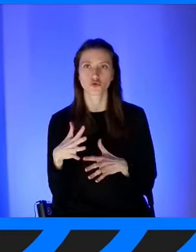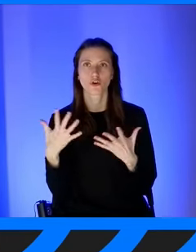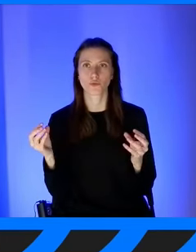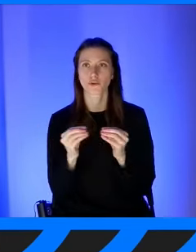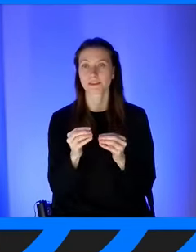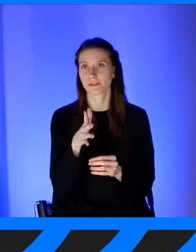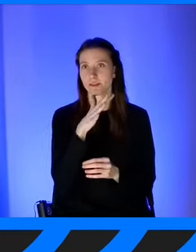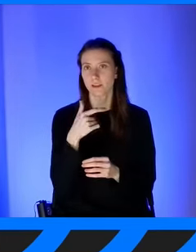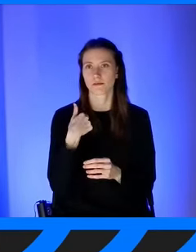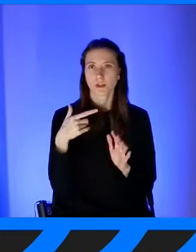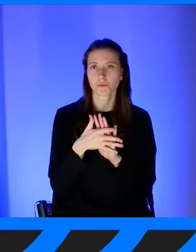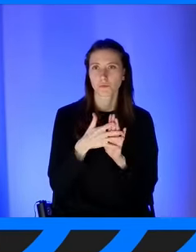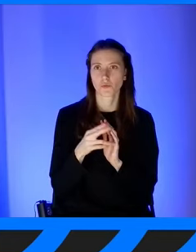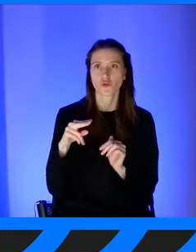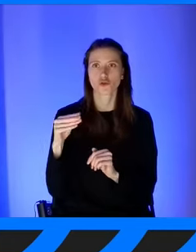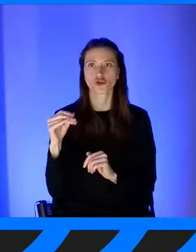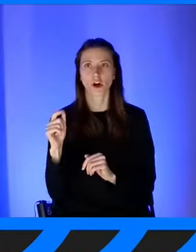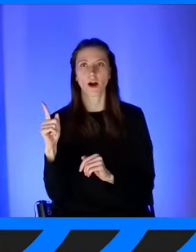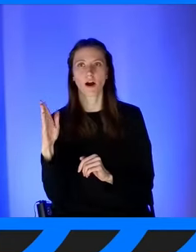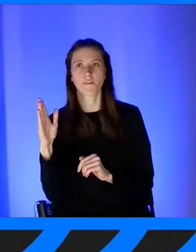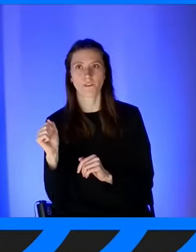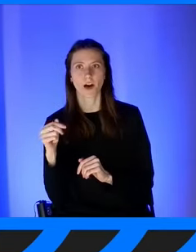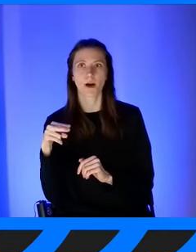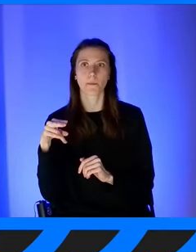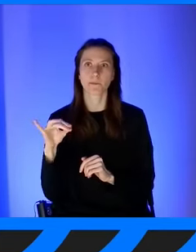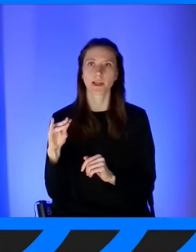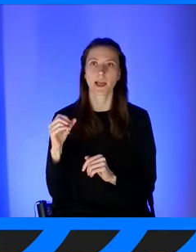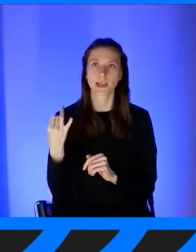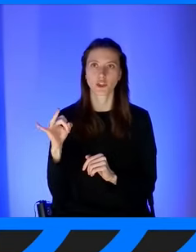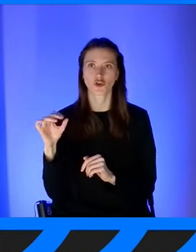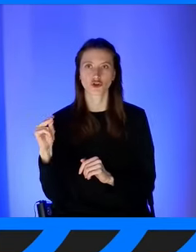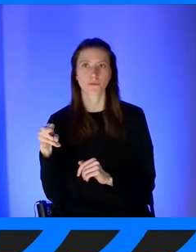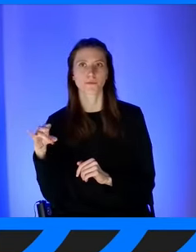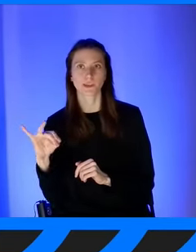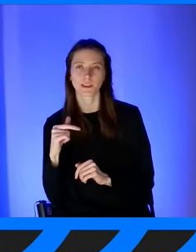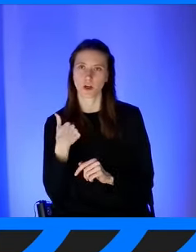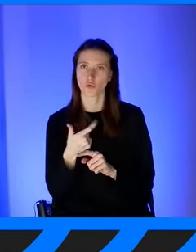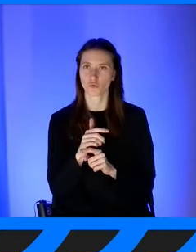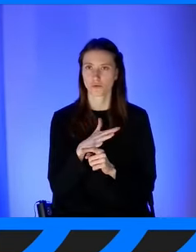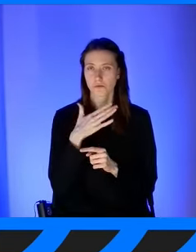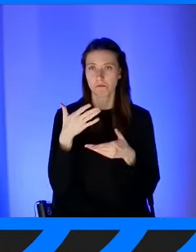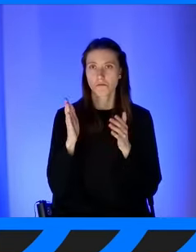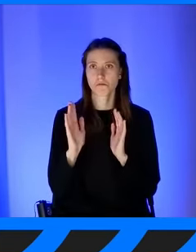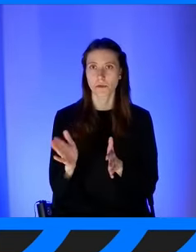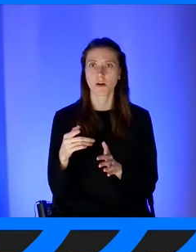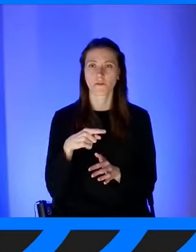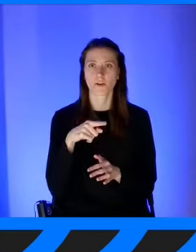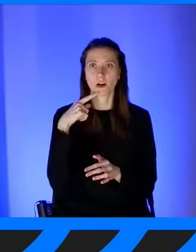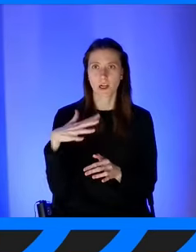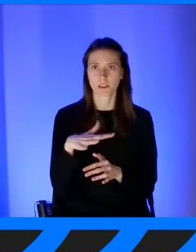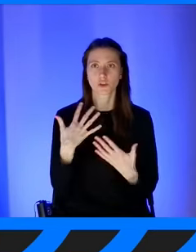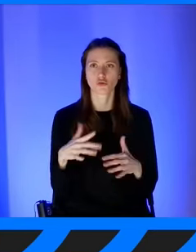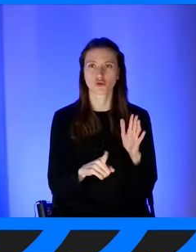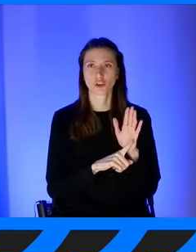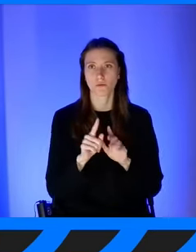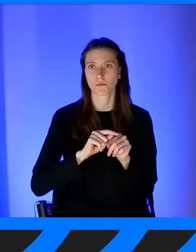занимался разработкой там на PHP администрированием то есть прям на самом деле большой блок вот когда в РФ появился ещё тамс